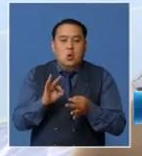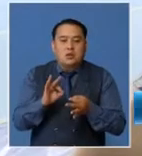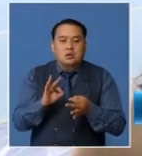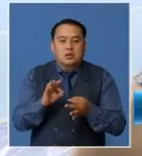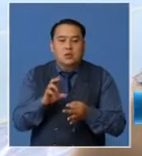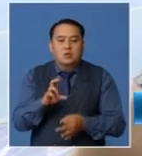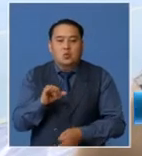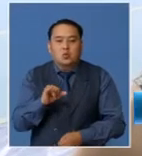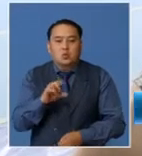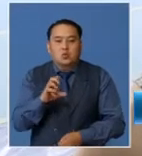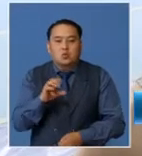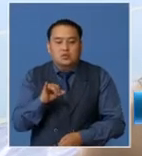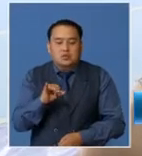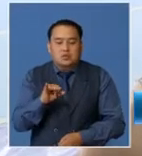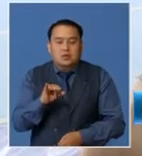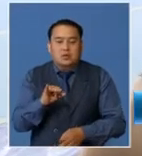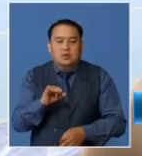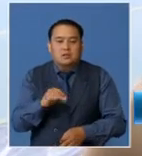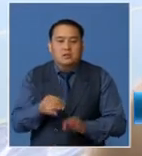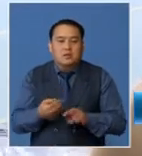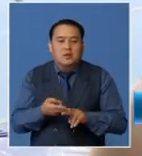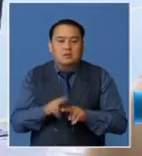брусья. Потому что там